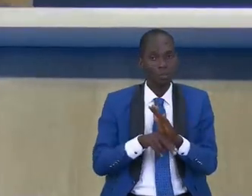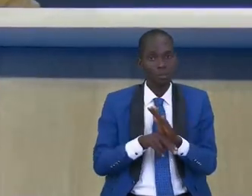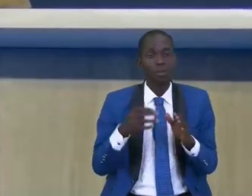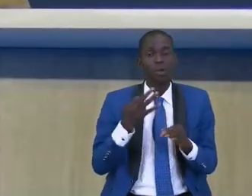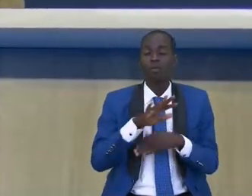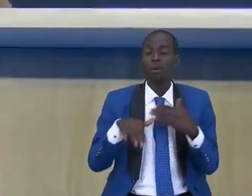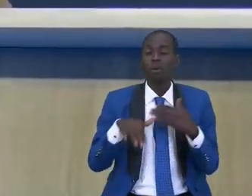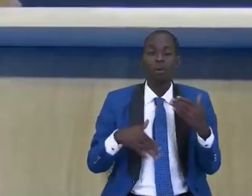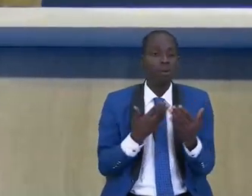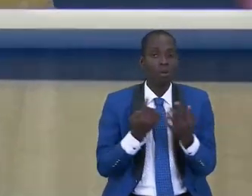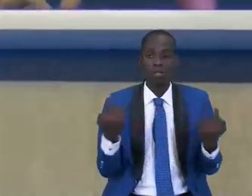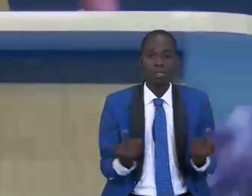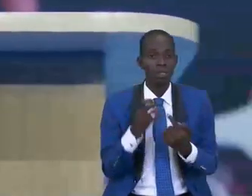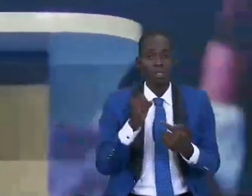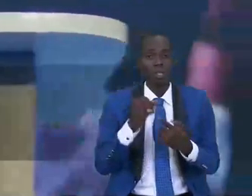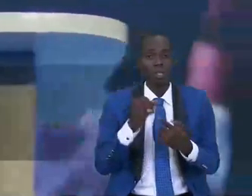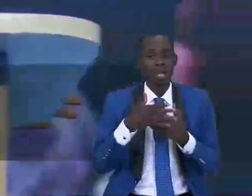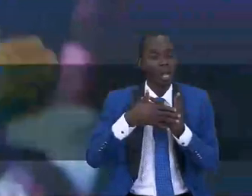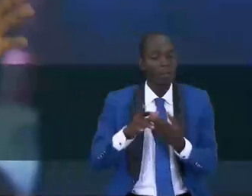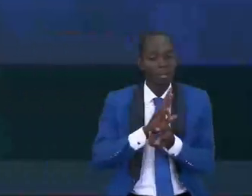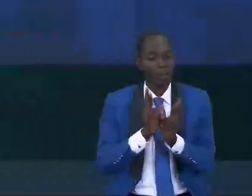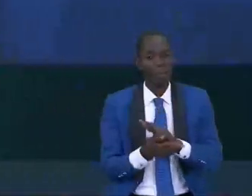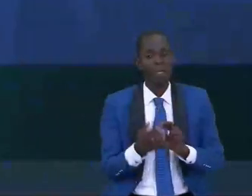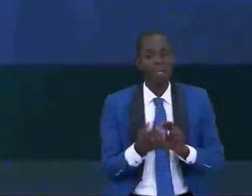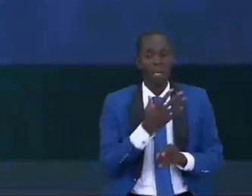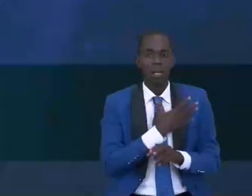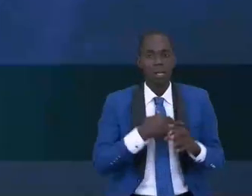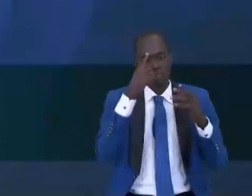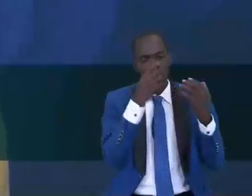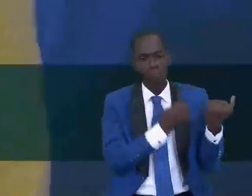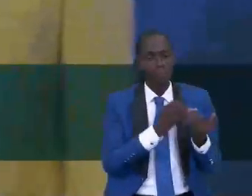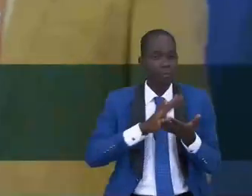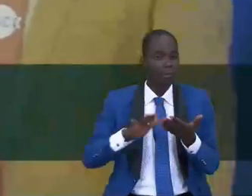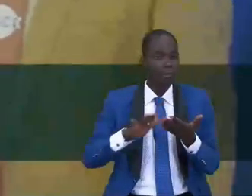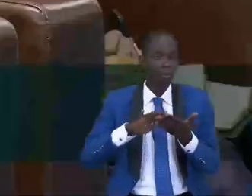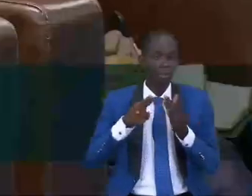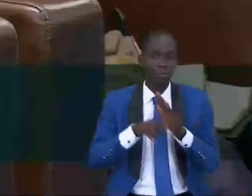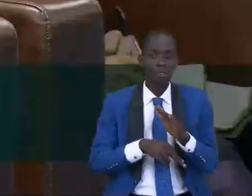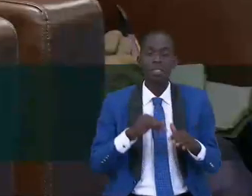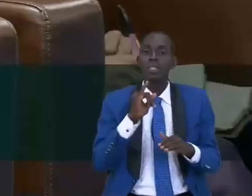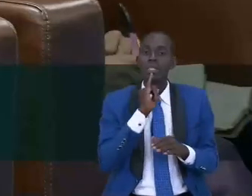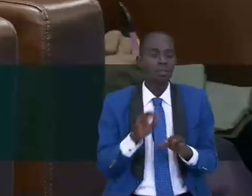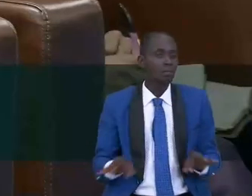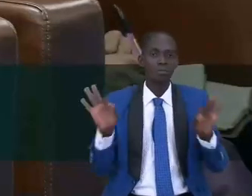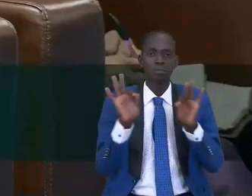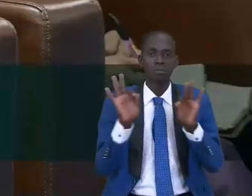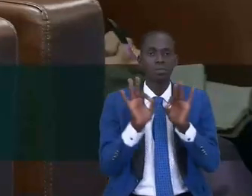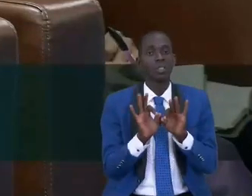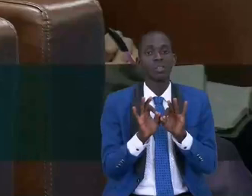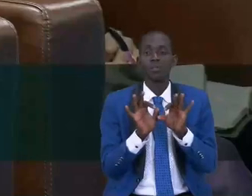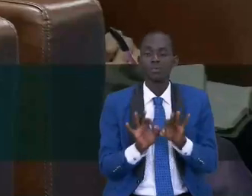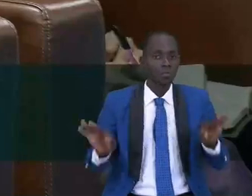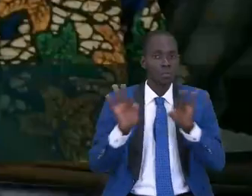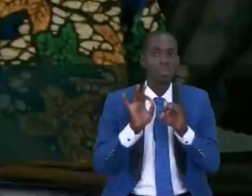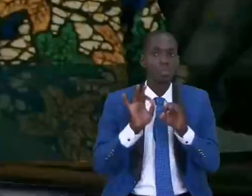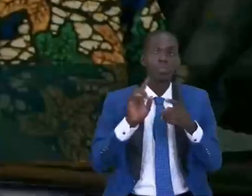de tous les péchés après la repentance et la foi. Le pardon est